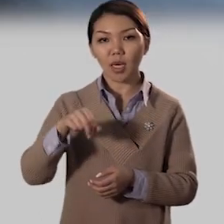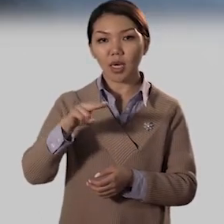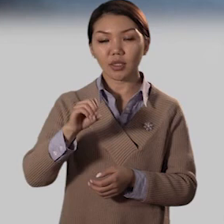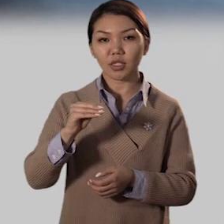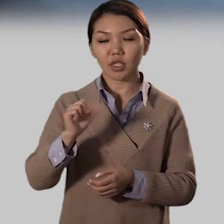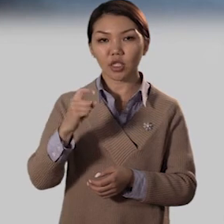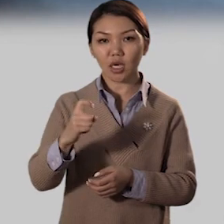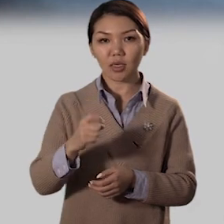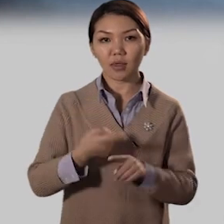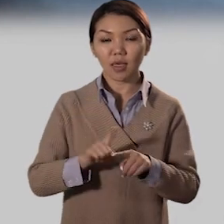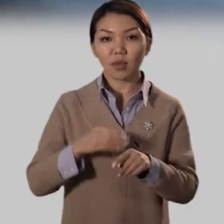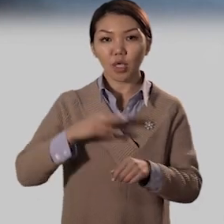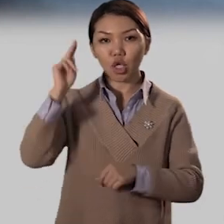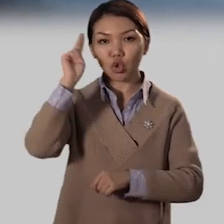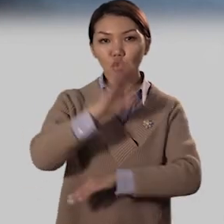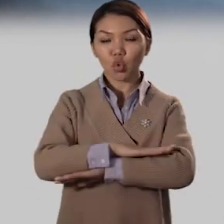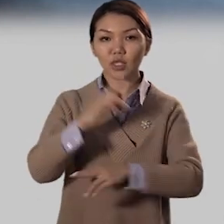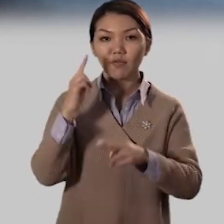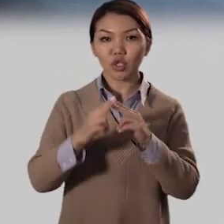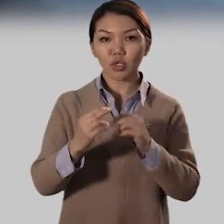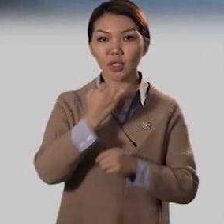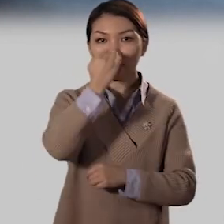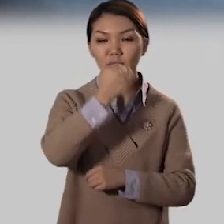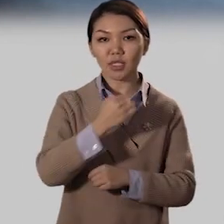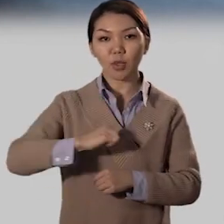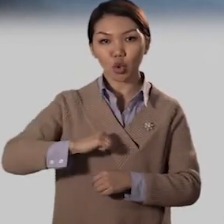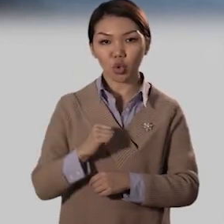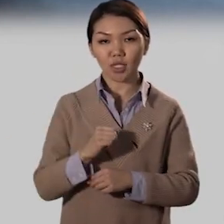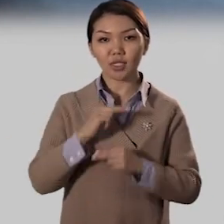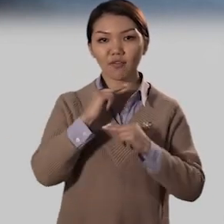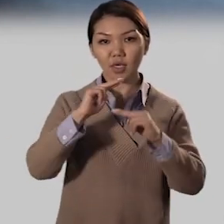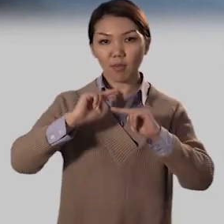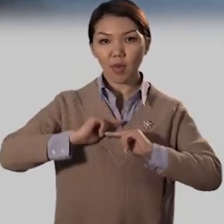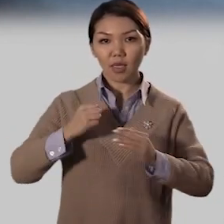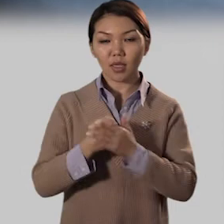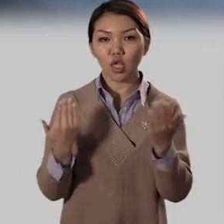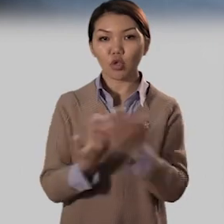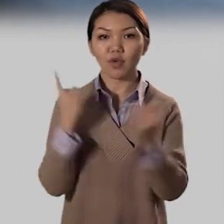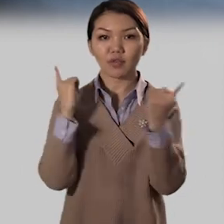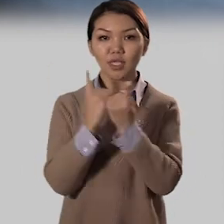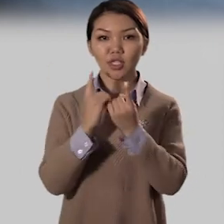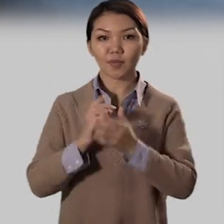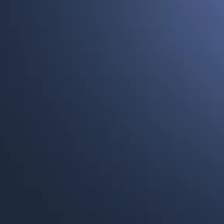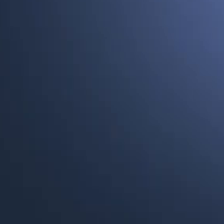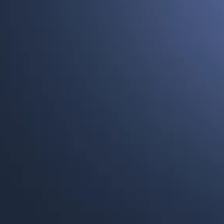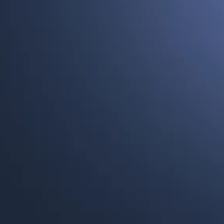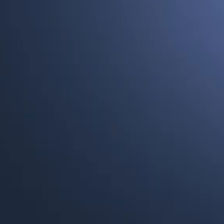на этом наш урок завершён спасибо друзья за внимание до новых встреч